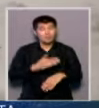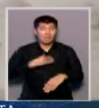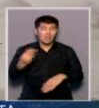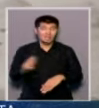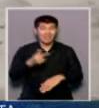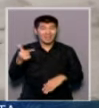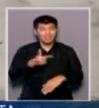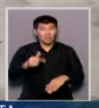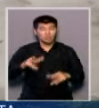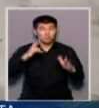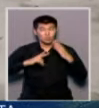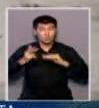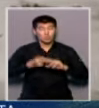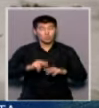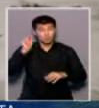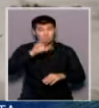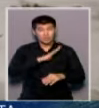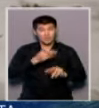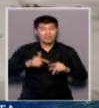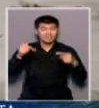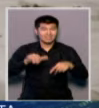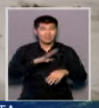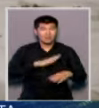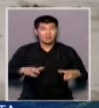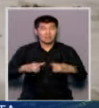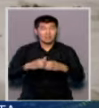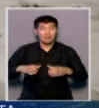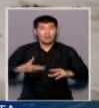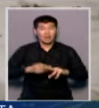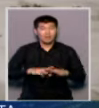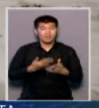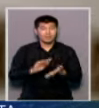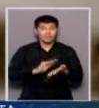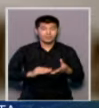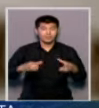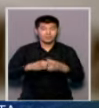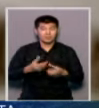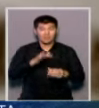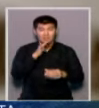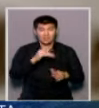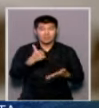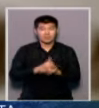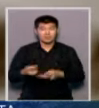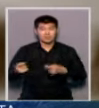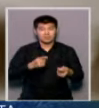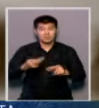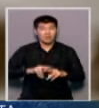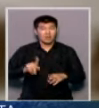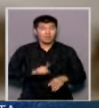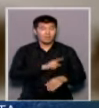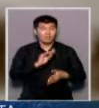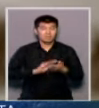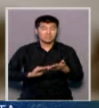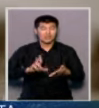заинтересовал Атырауский педагогический институт, потому что здесь было объединение студентов-поэтов. В то время его возглавлял видный мастер